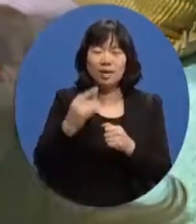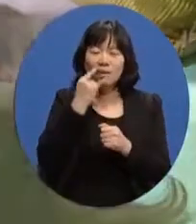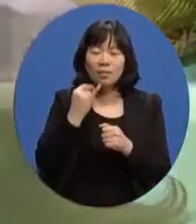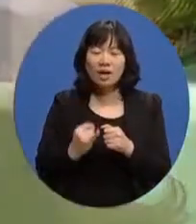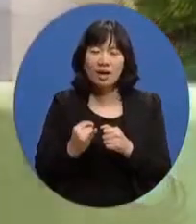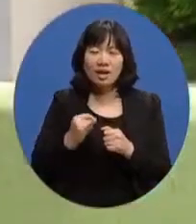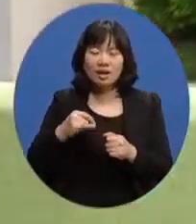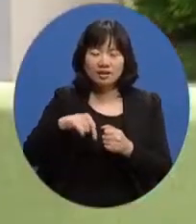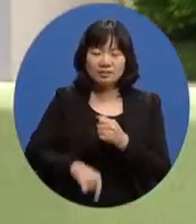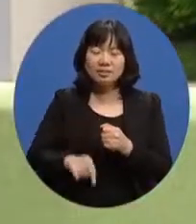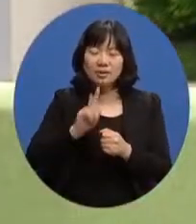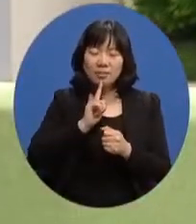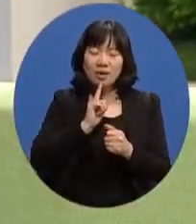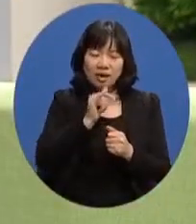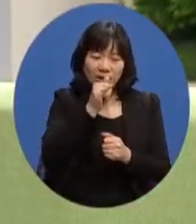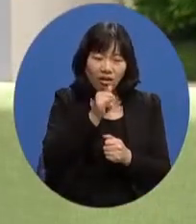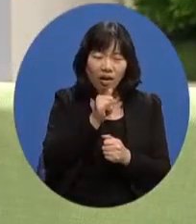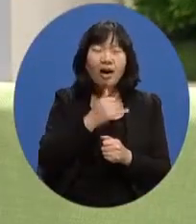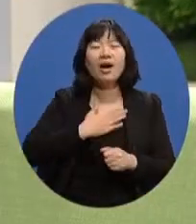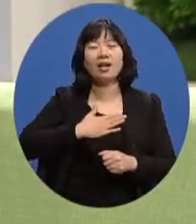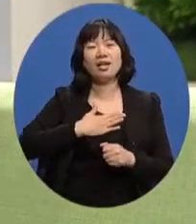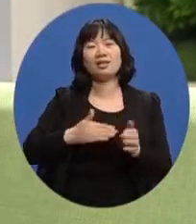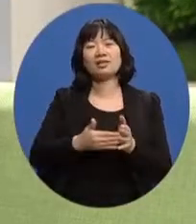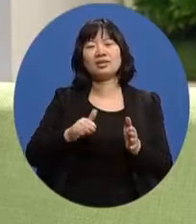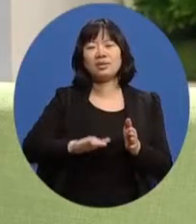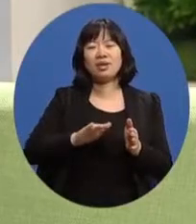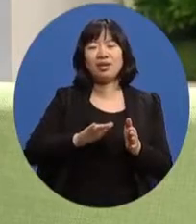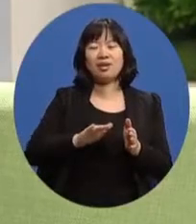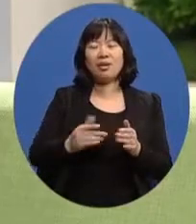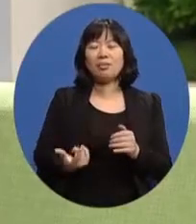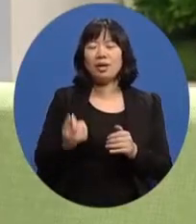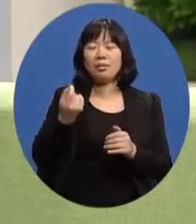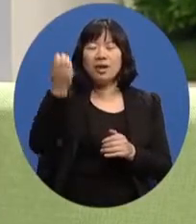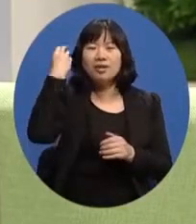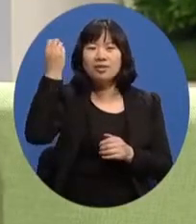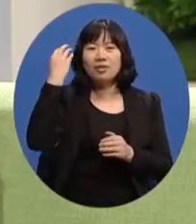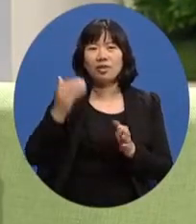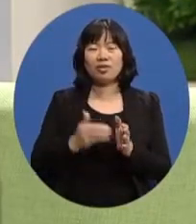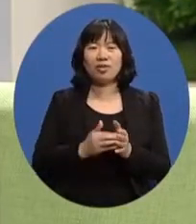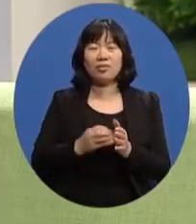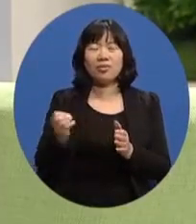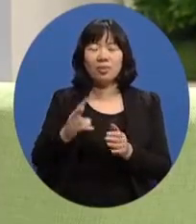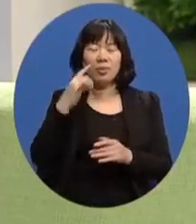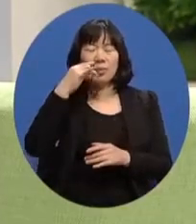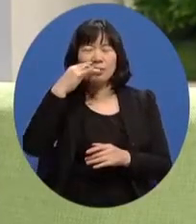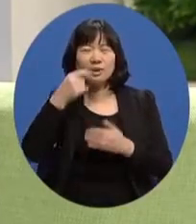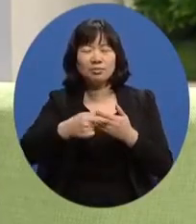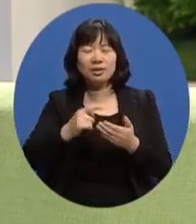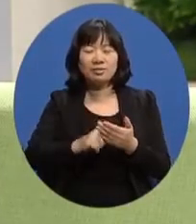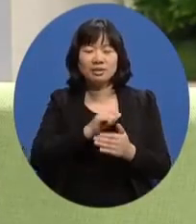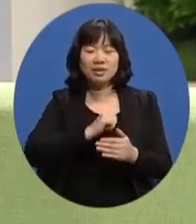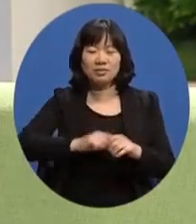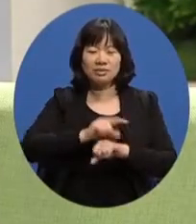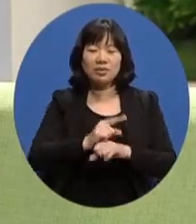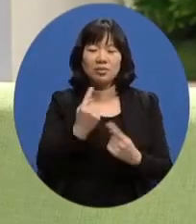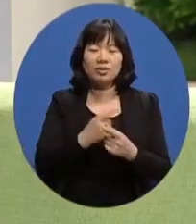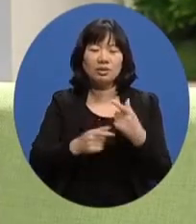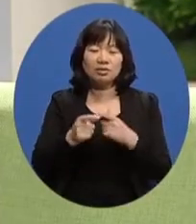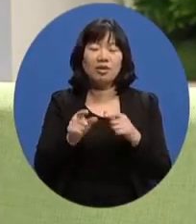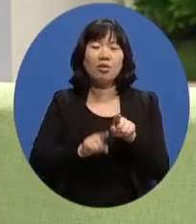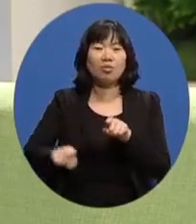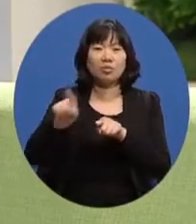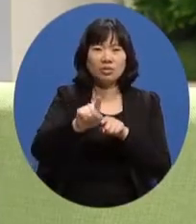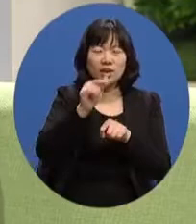막 진지하게 얘기하면 알았어라고 하지만 뒤돌면 바로바로 잊어버리고 호기심이 참을성보다 훨씬 더 우선하기